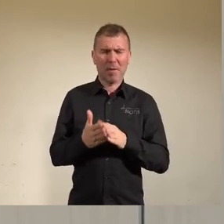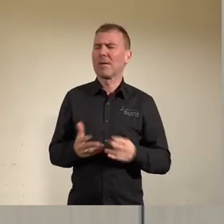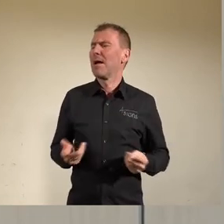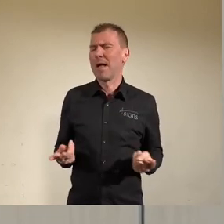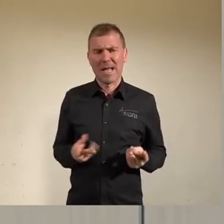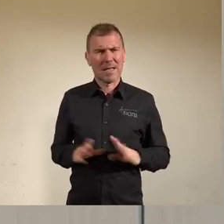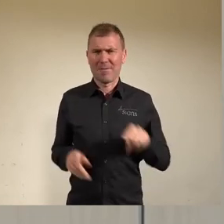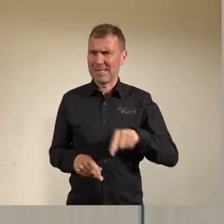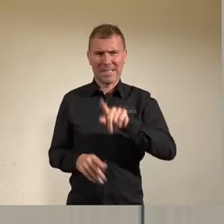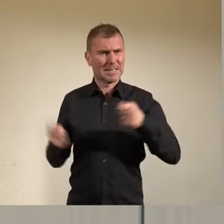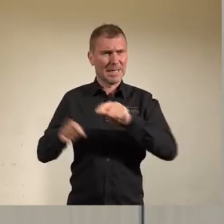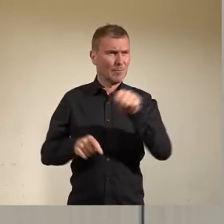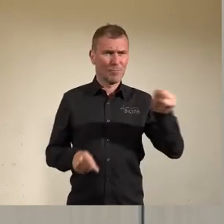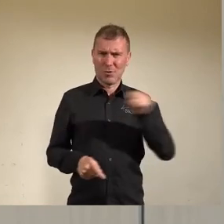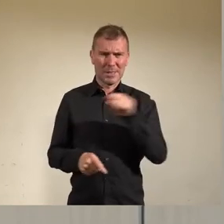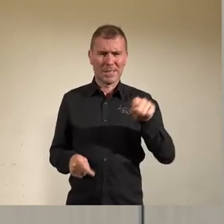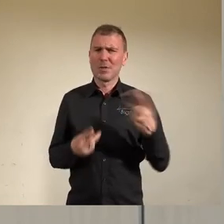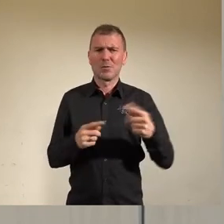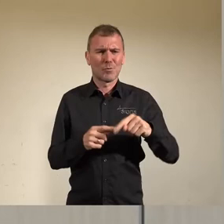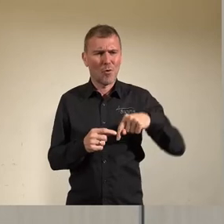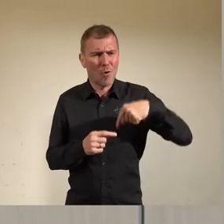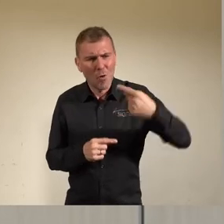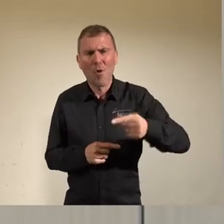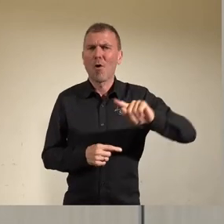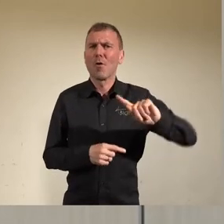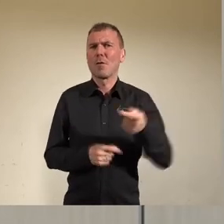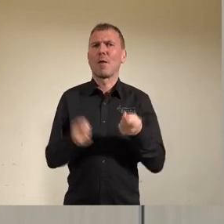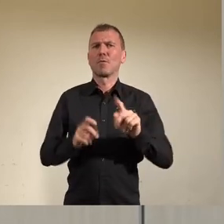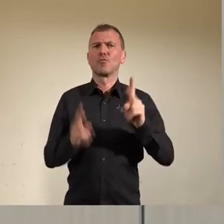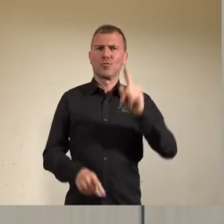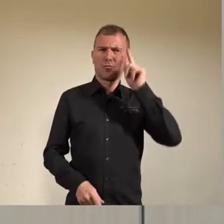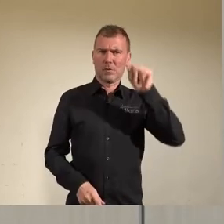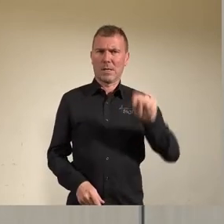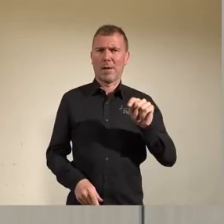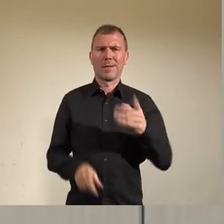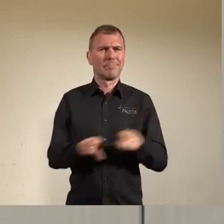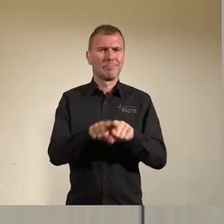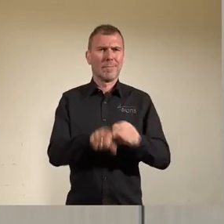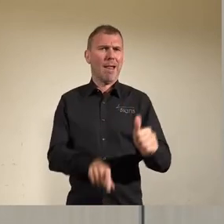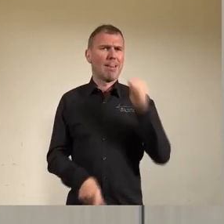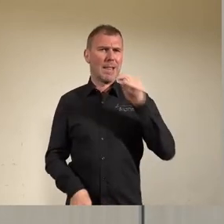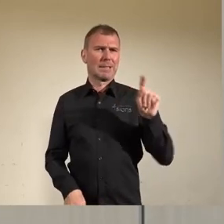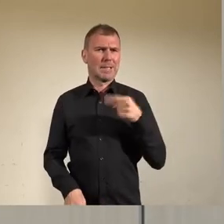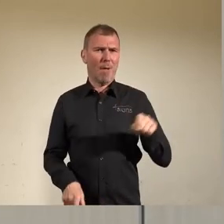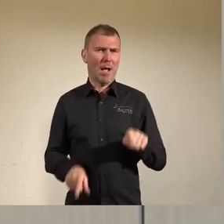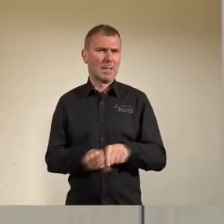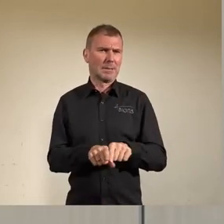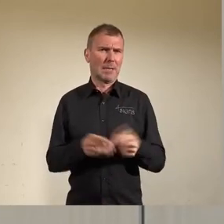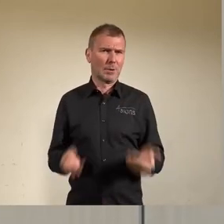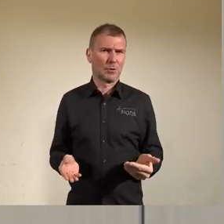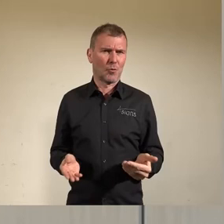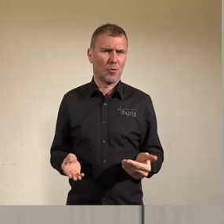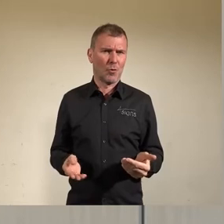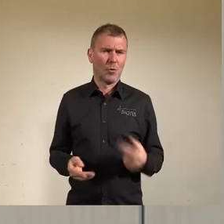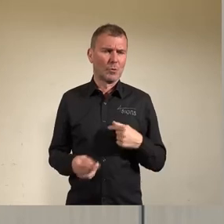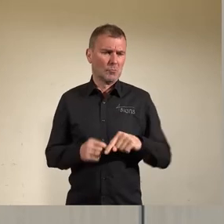was Sie jetzt beschließen, ohnehin auch noch einmal der Beschlussfassung des Stadtrates, so wie wir es beim letzten Mal auch gemacht haben. Und das würden